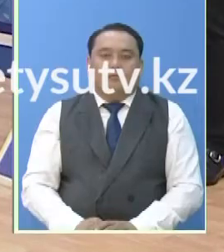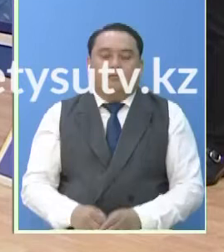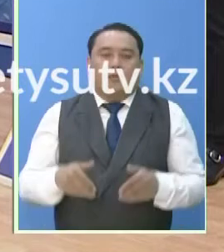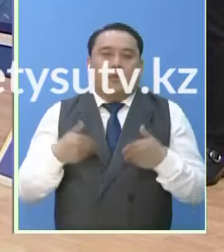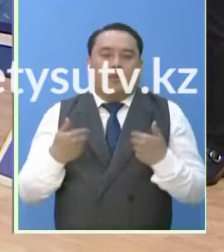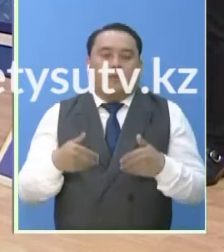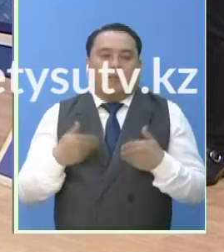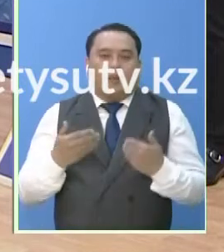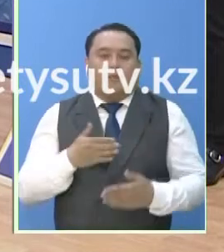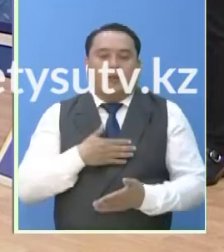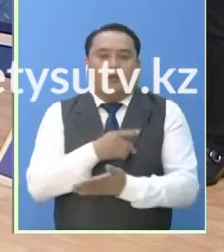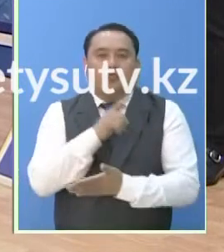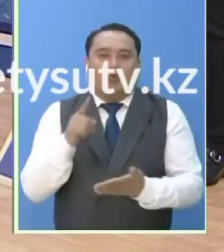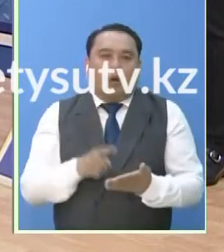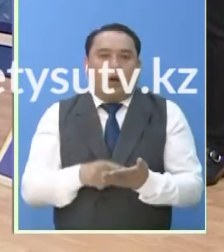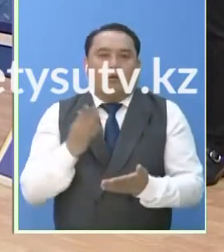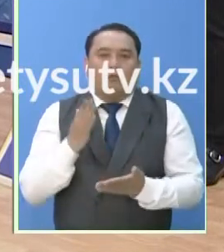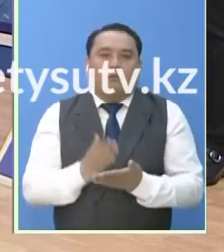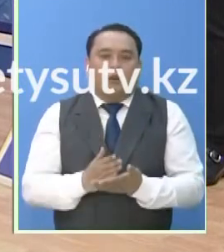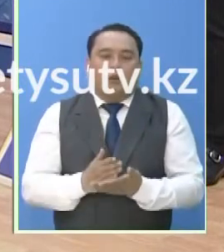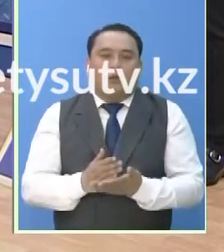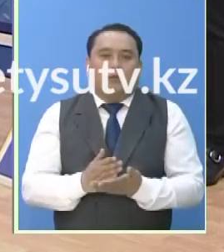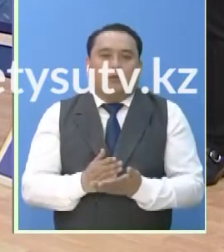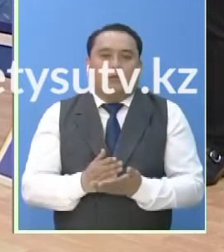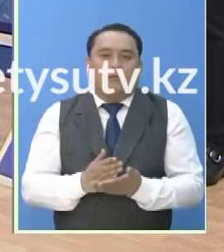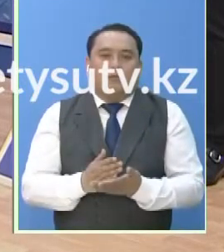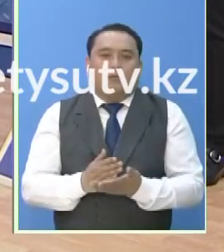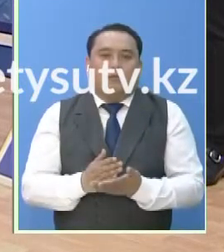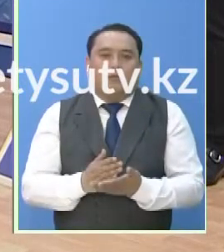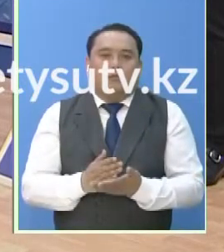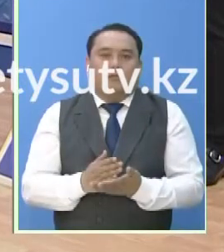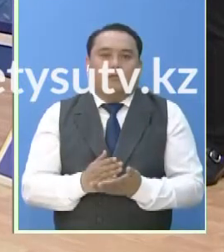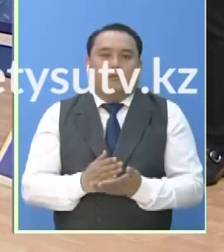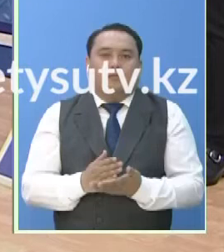ассалам. Не, мен сұрақ қояйын деп едім.